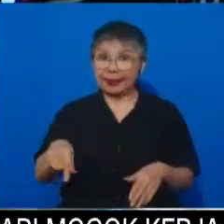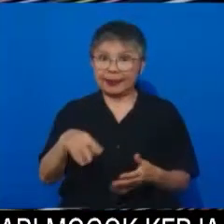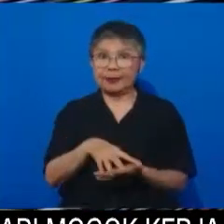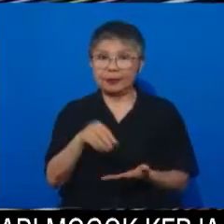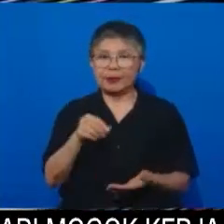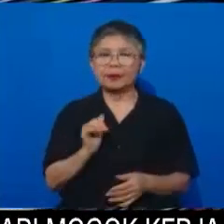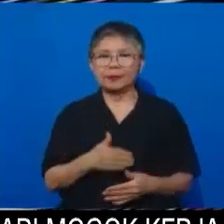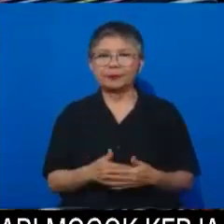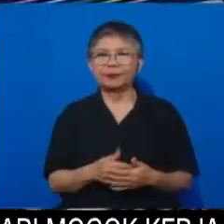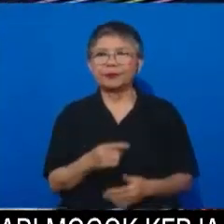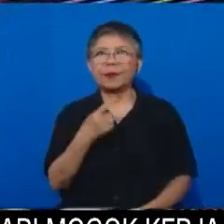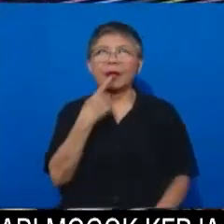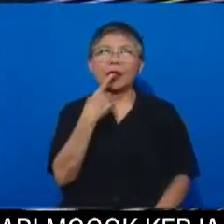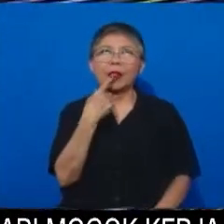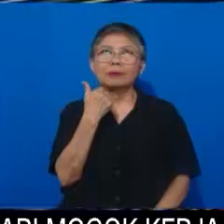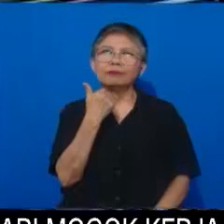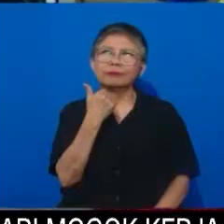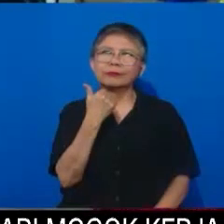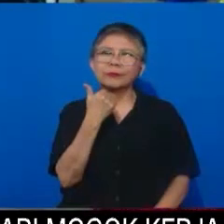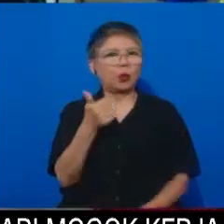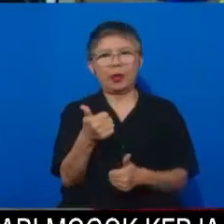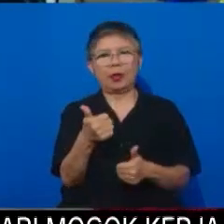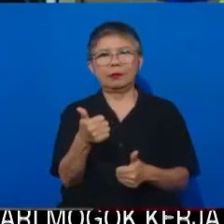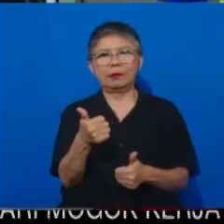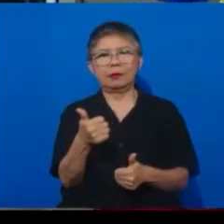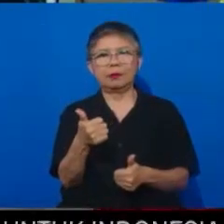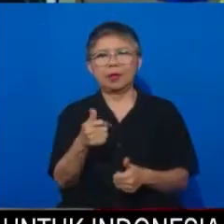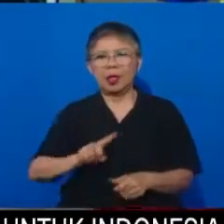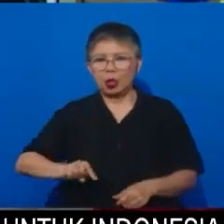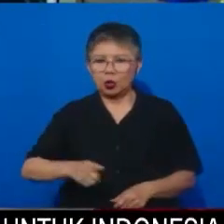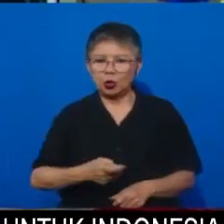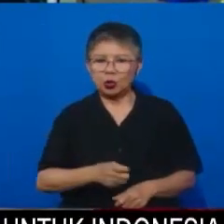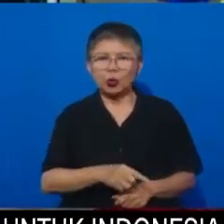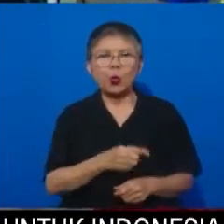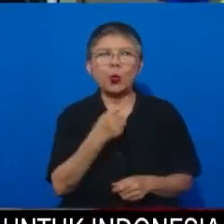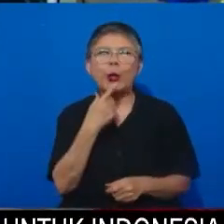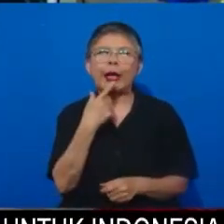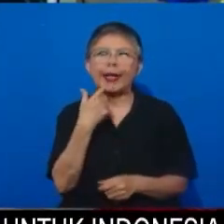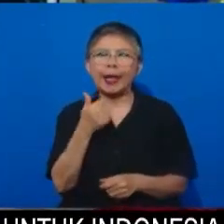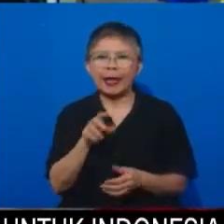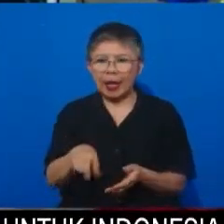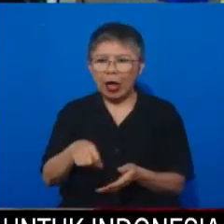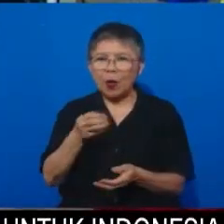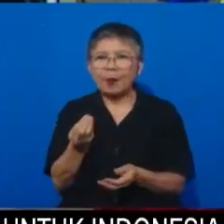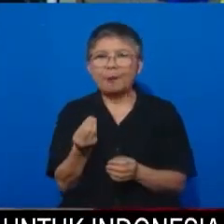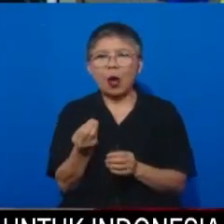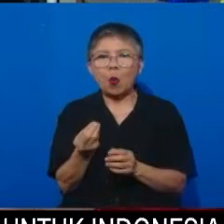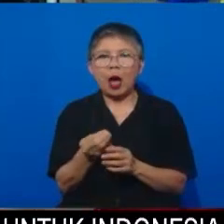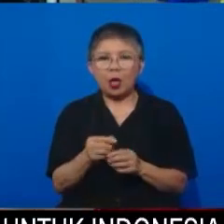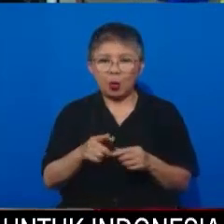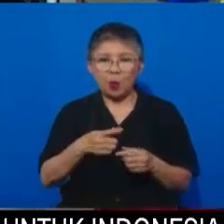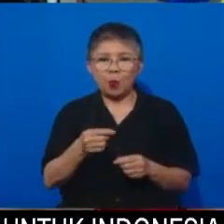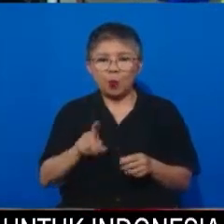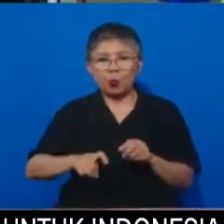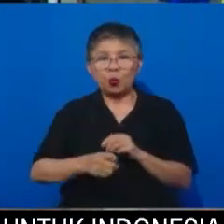ini rasanya ya gak ada lawan poknya rasa belutnya terasa lalapan bawang belutnya